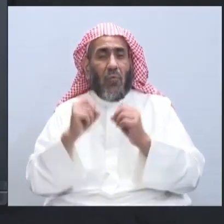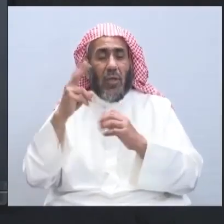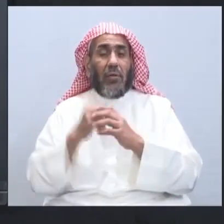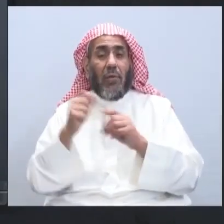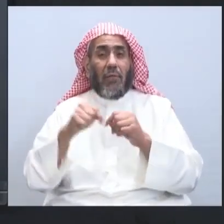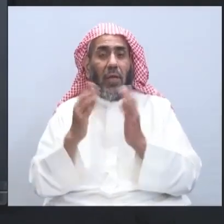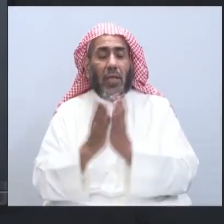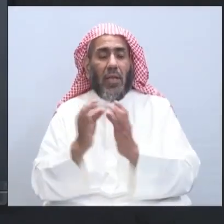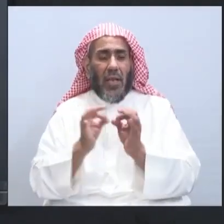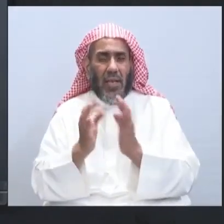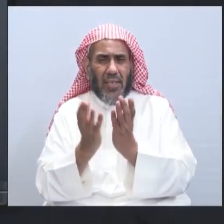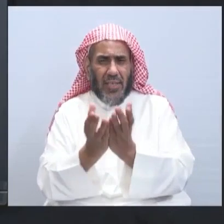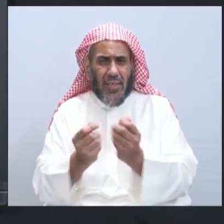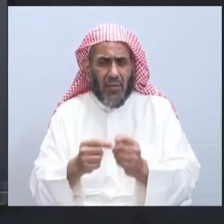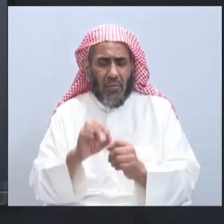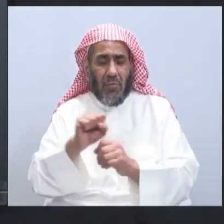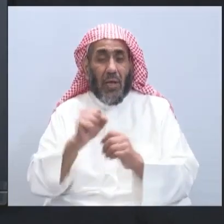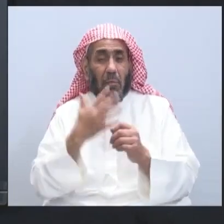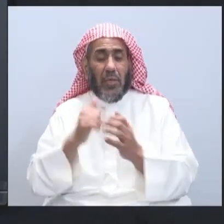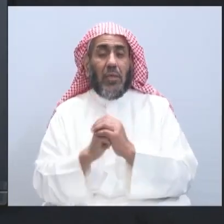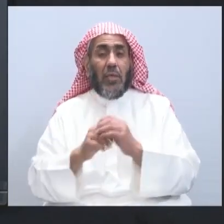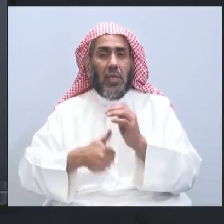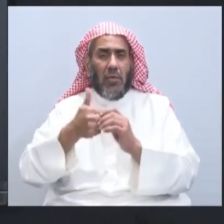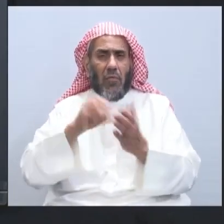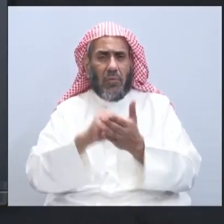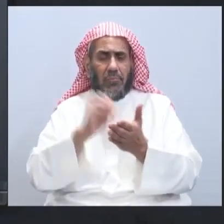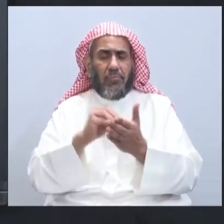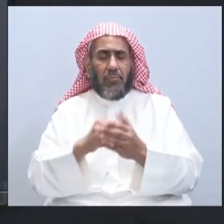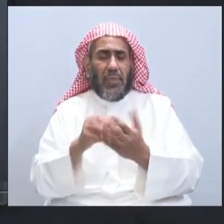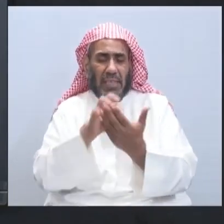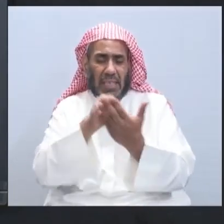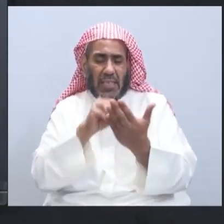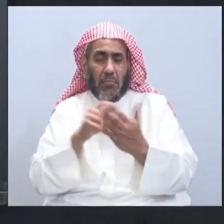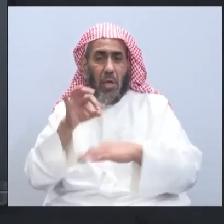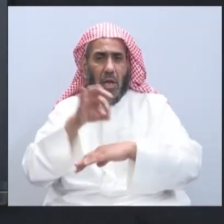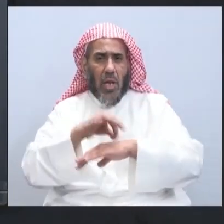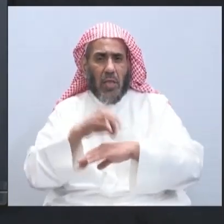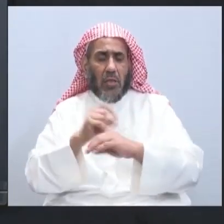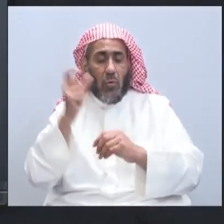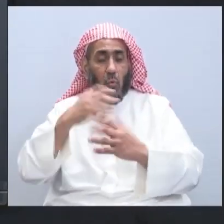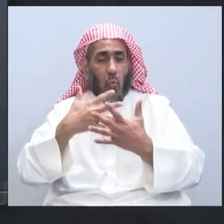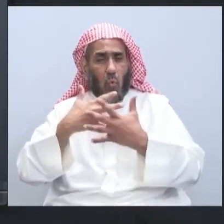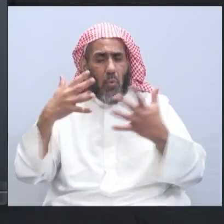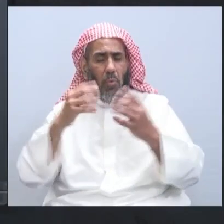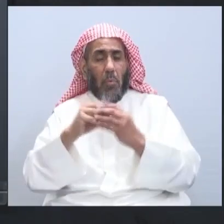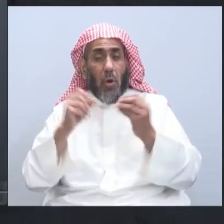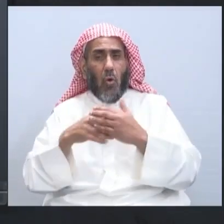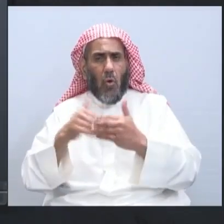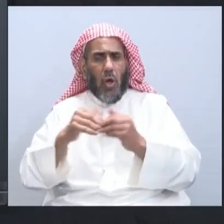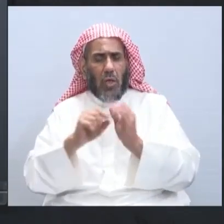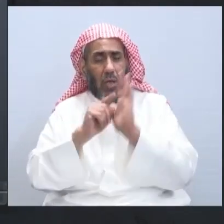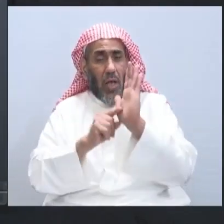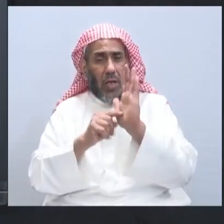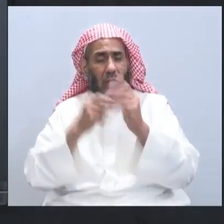في في هذا الحيز او في مكان بسيط جدا يستطيع فيه ان يجذب الناس تجد انه كاتب كبير جدا يعني معنى ان في بطريقه عرض